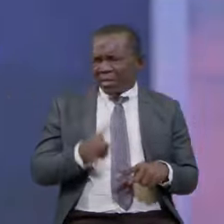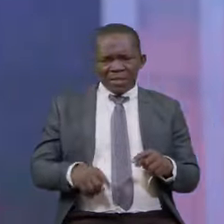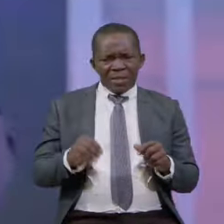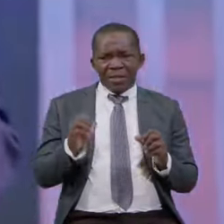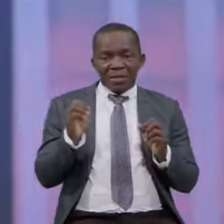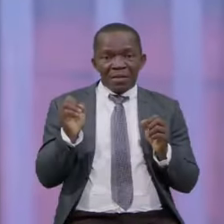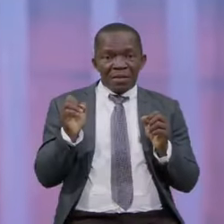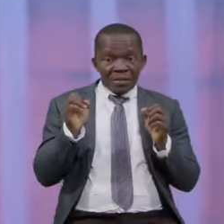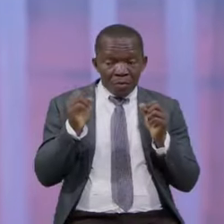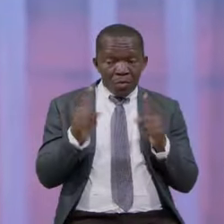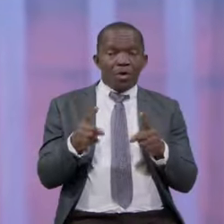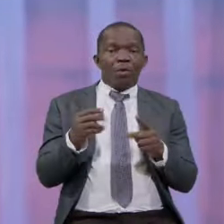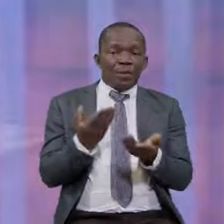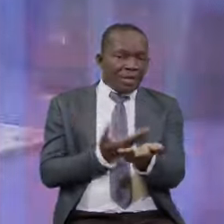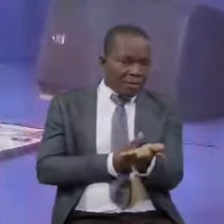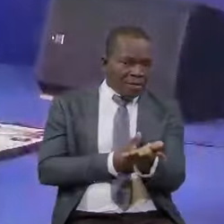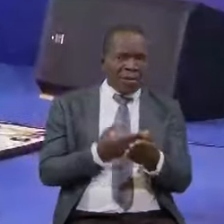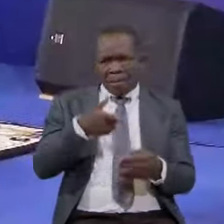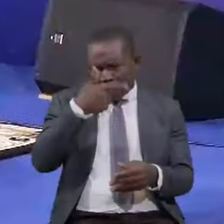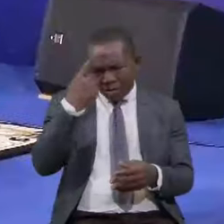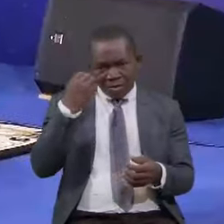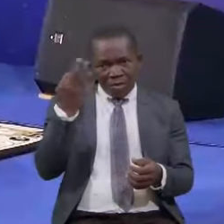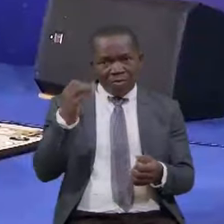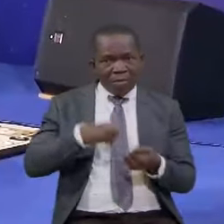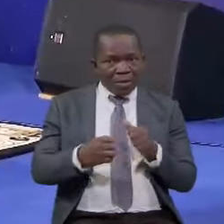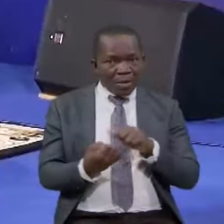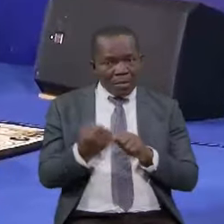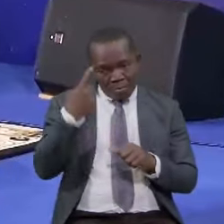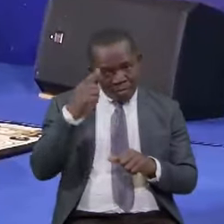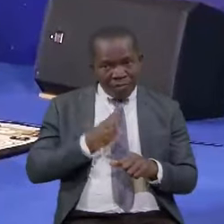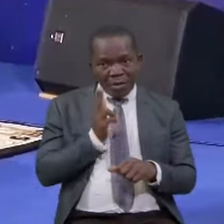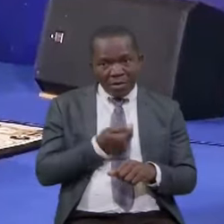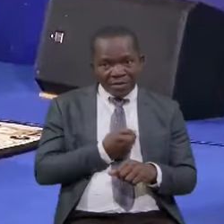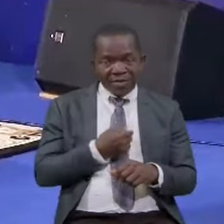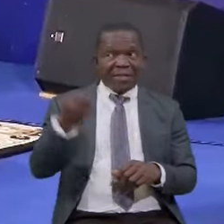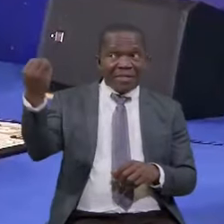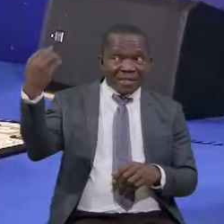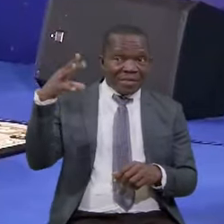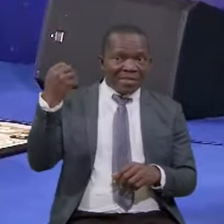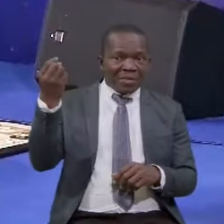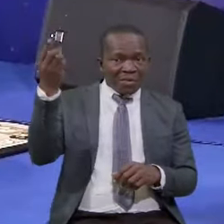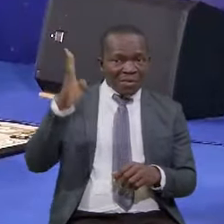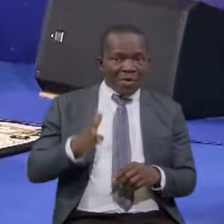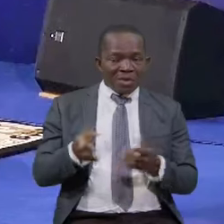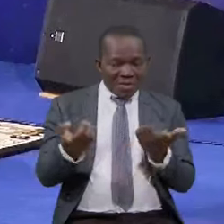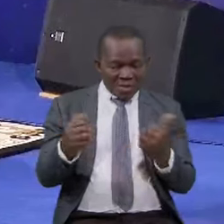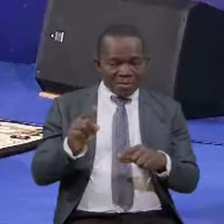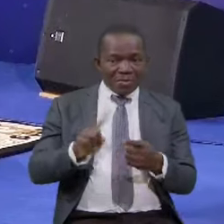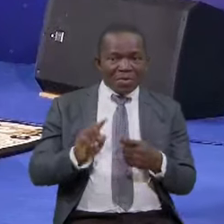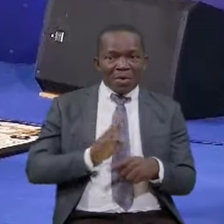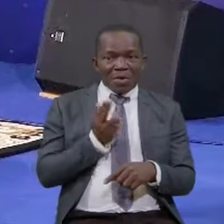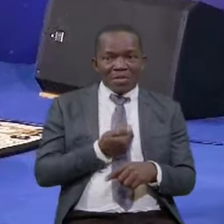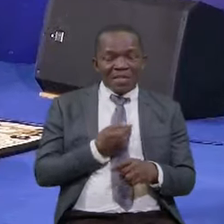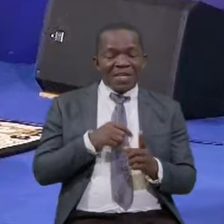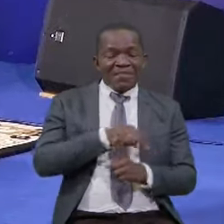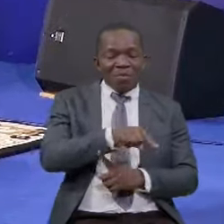telle telle chose dans la nuit mais vous savez pour nous la grâce de Dieu vient quand le corps dit est-ce que je vais me lever